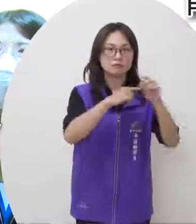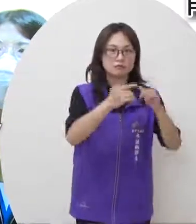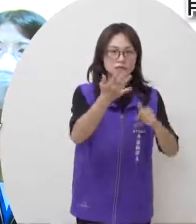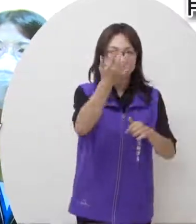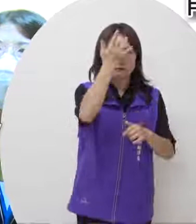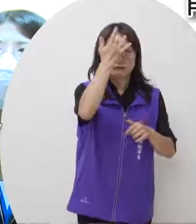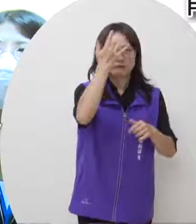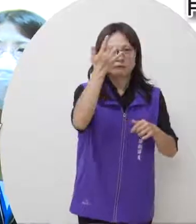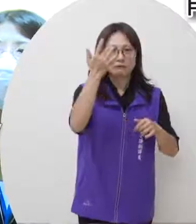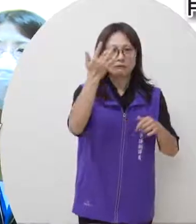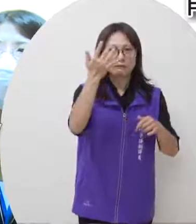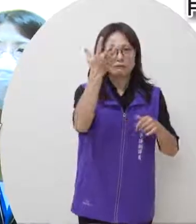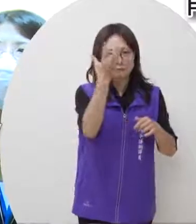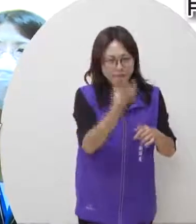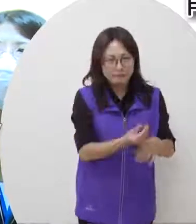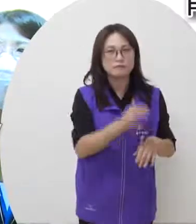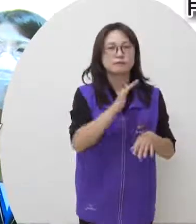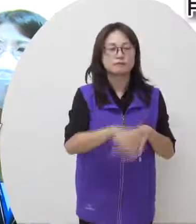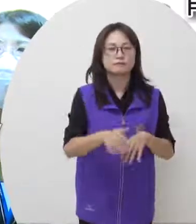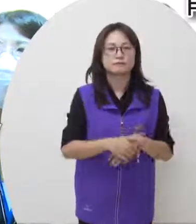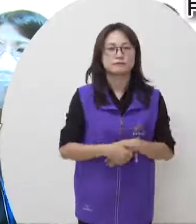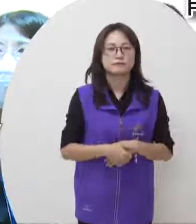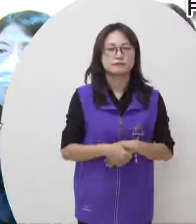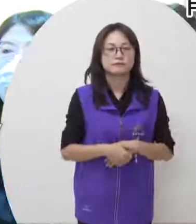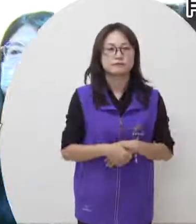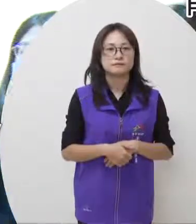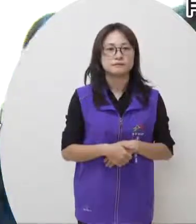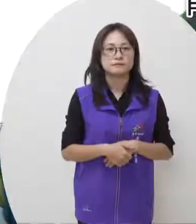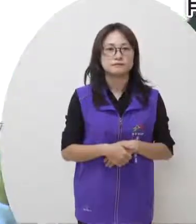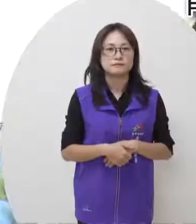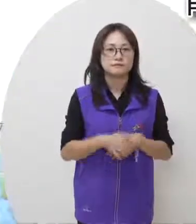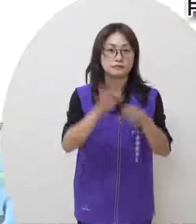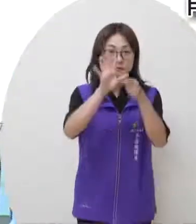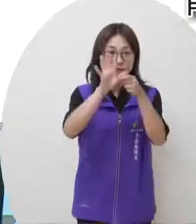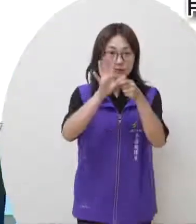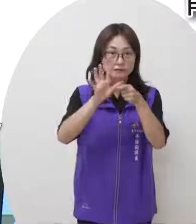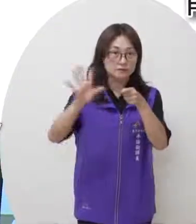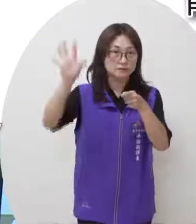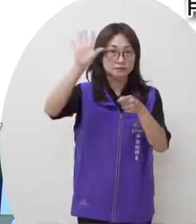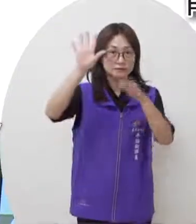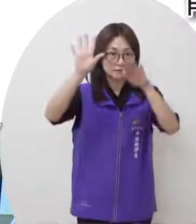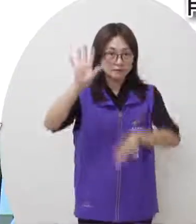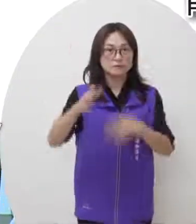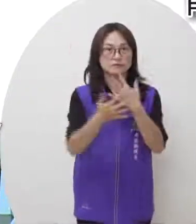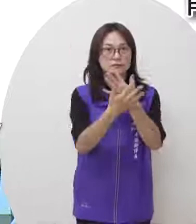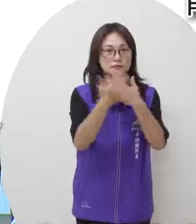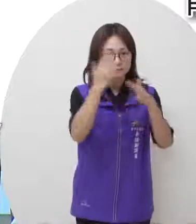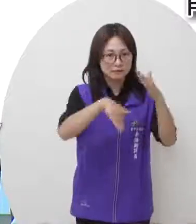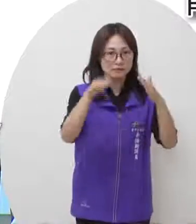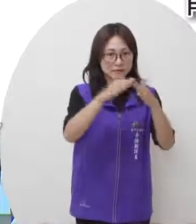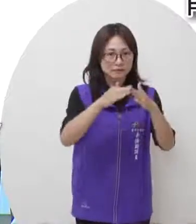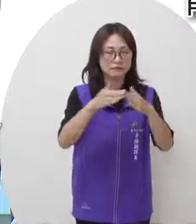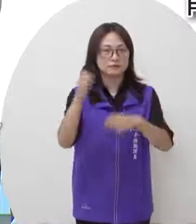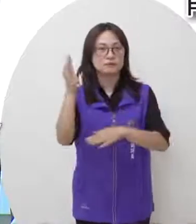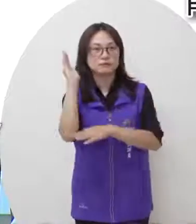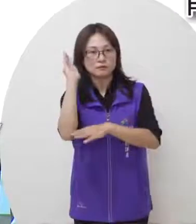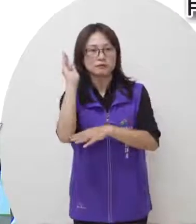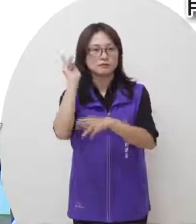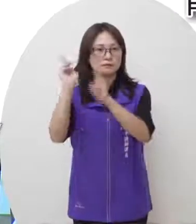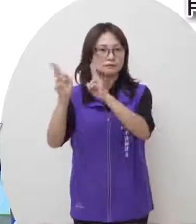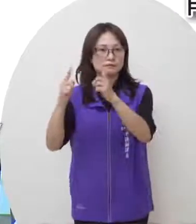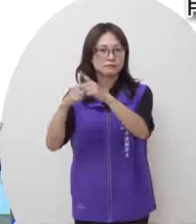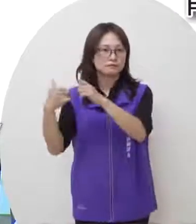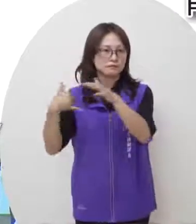中市的高中职以下的学校，我们会进行全面的巡回，学生不用自己去